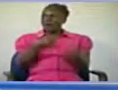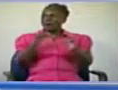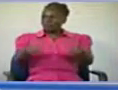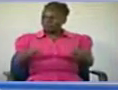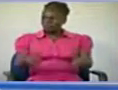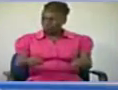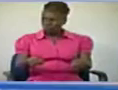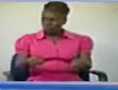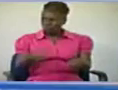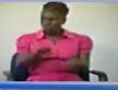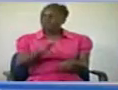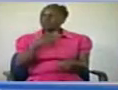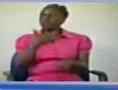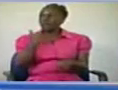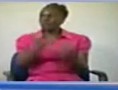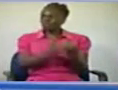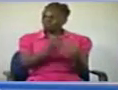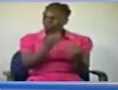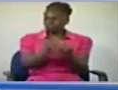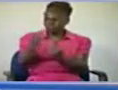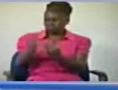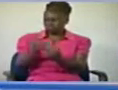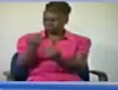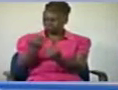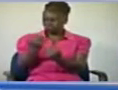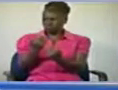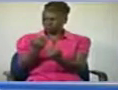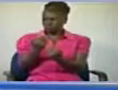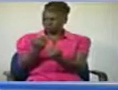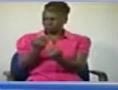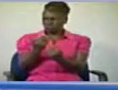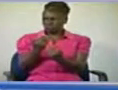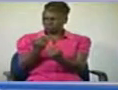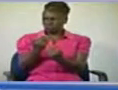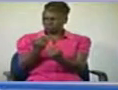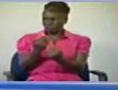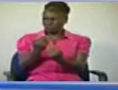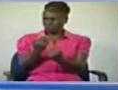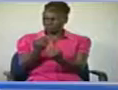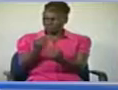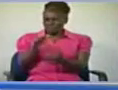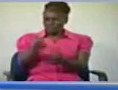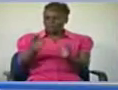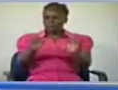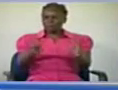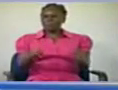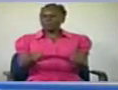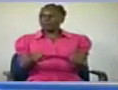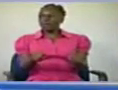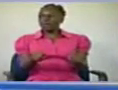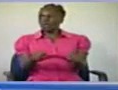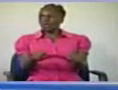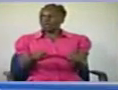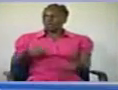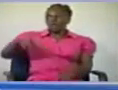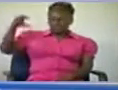ambao tunafaa kukuza kwa kutumia mitaala ili wao pia wakiwa watu